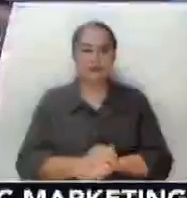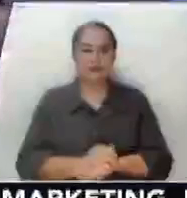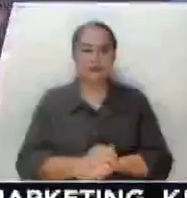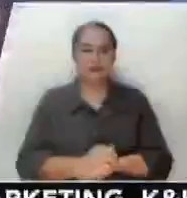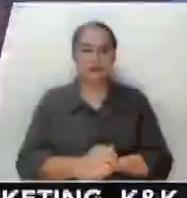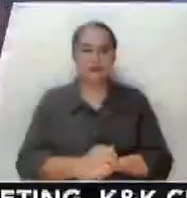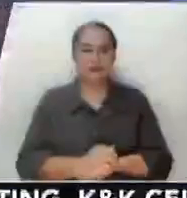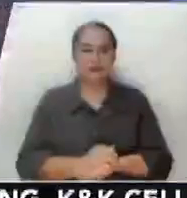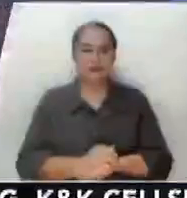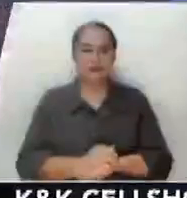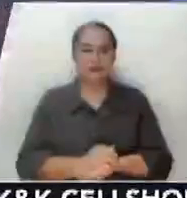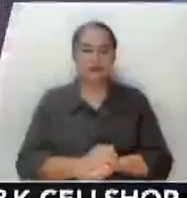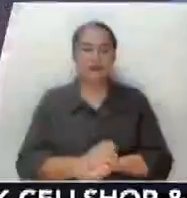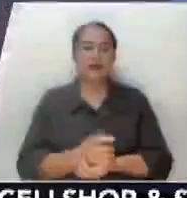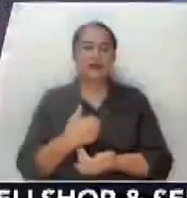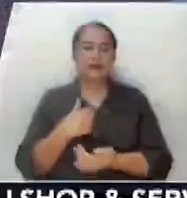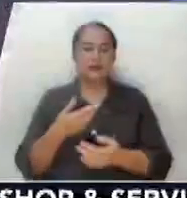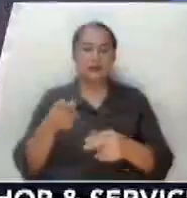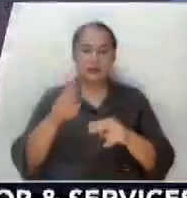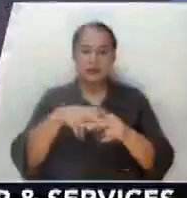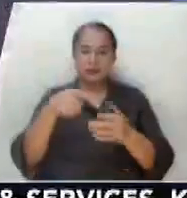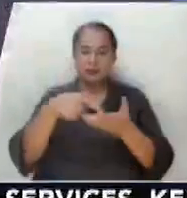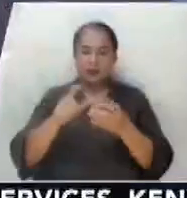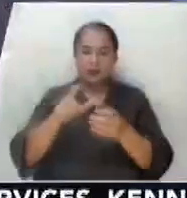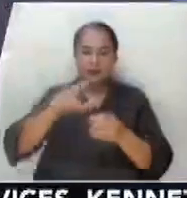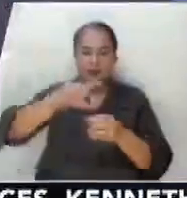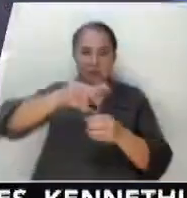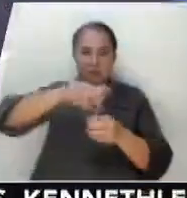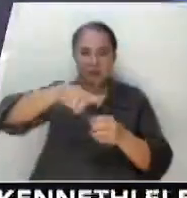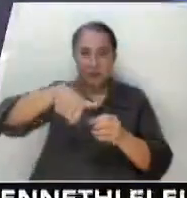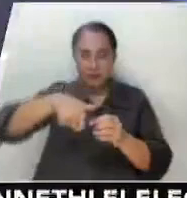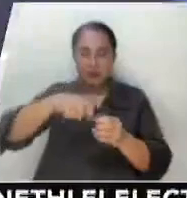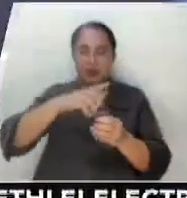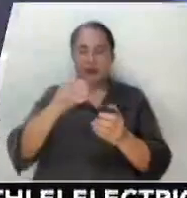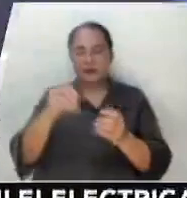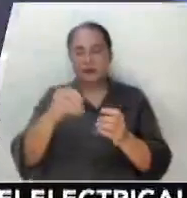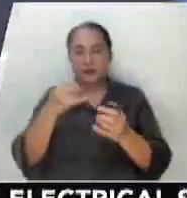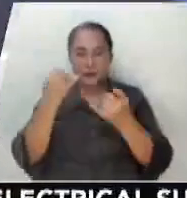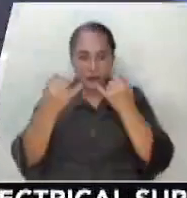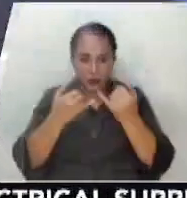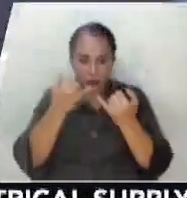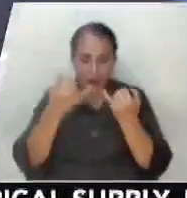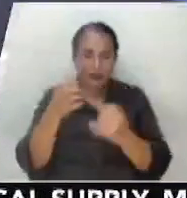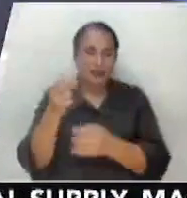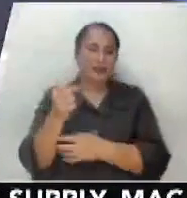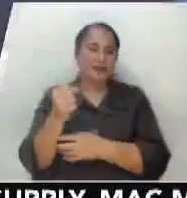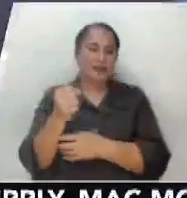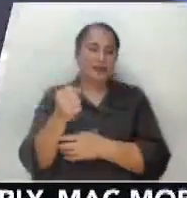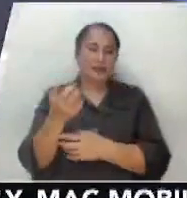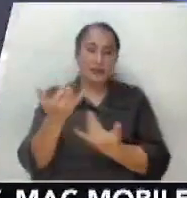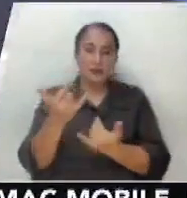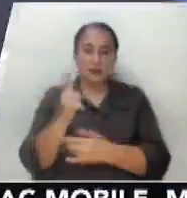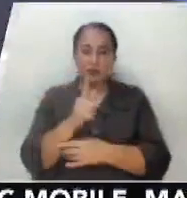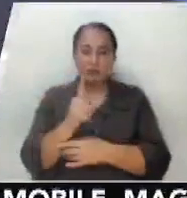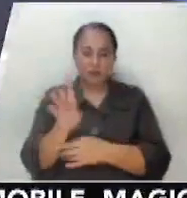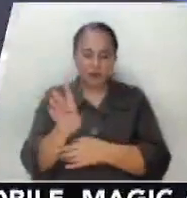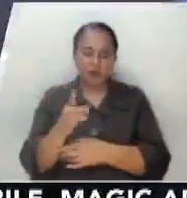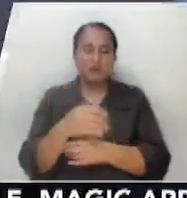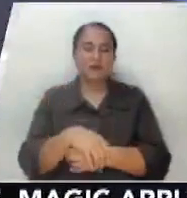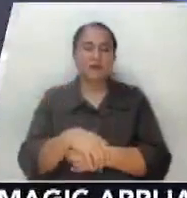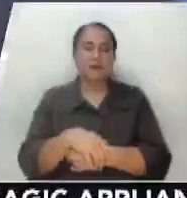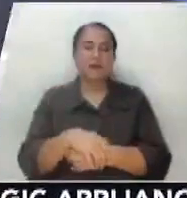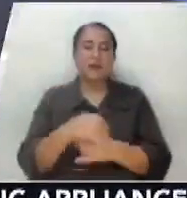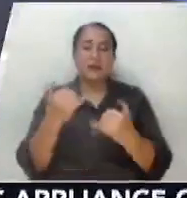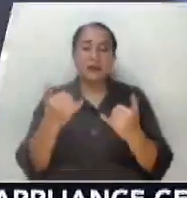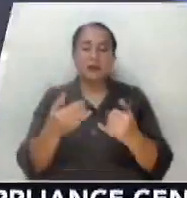hindi lang dagdag presyo sa delata noodles at gatas ang inaasahang pabigat sa bulsa ngayong 2024 Ngayon pa lang may taas